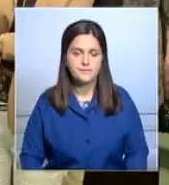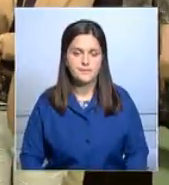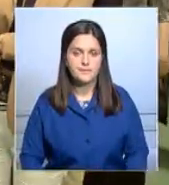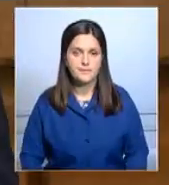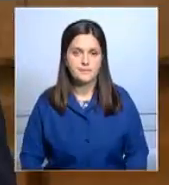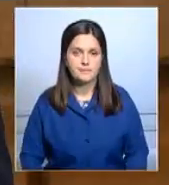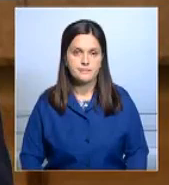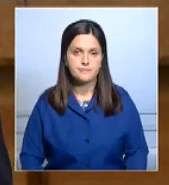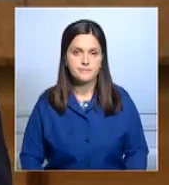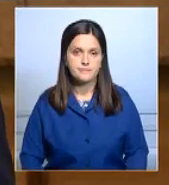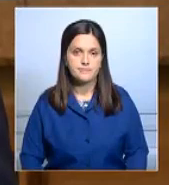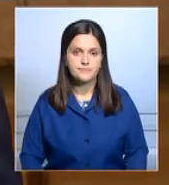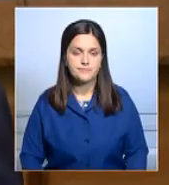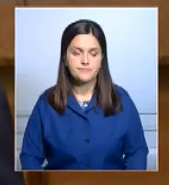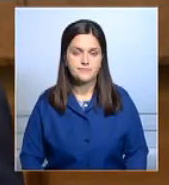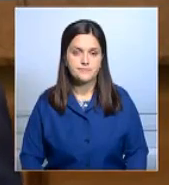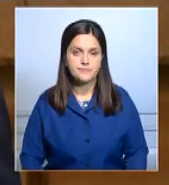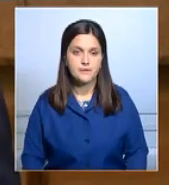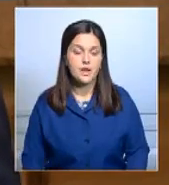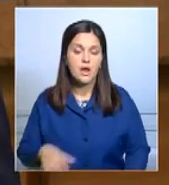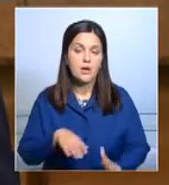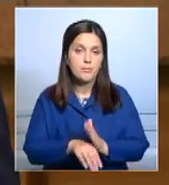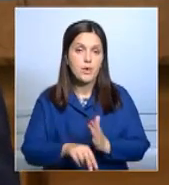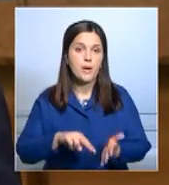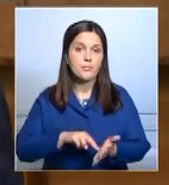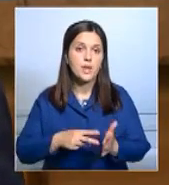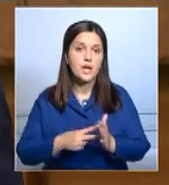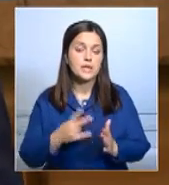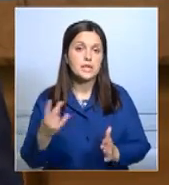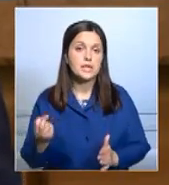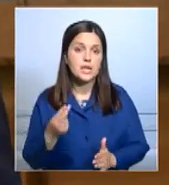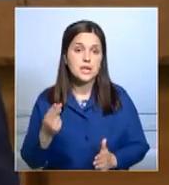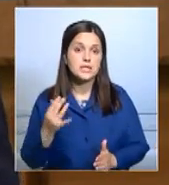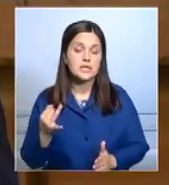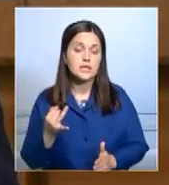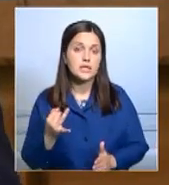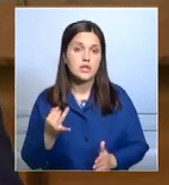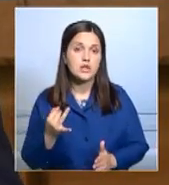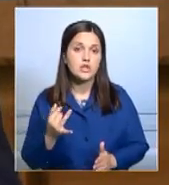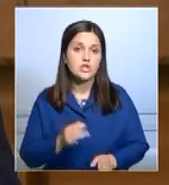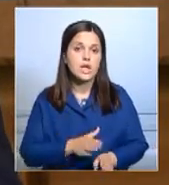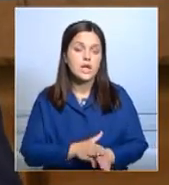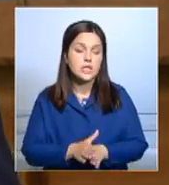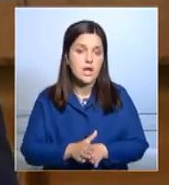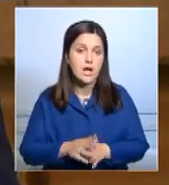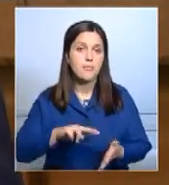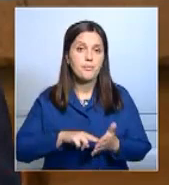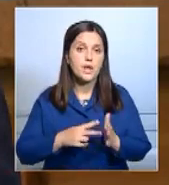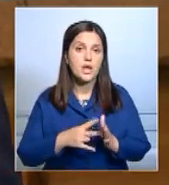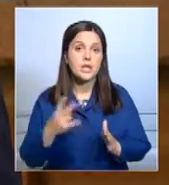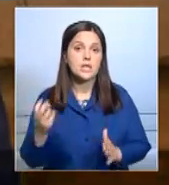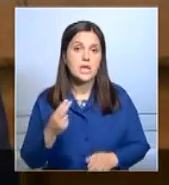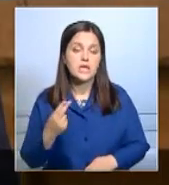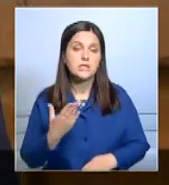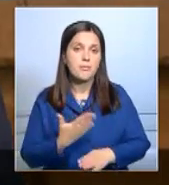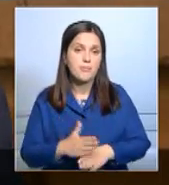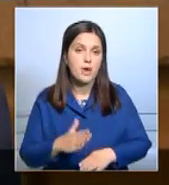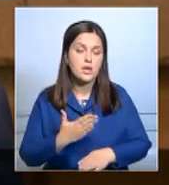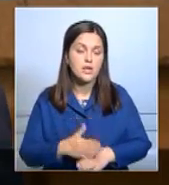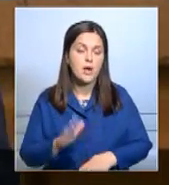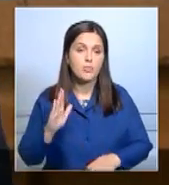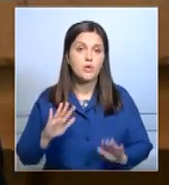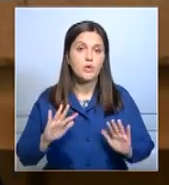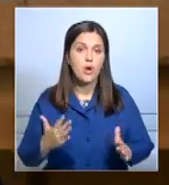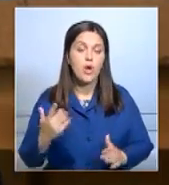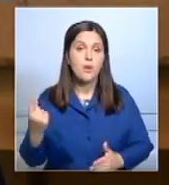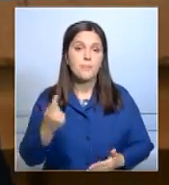Это предусмотрено, во-первых, планом нации. И в рамках реализации плана нации этот процесс поэтапно будет происходить. Вот